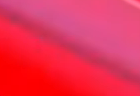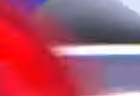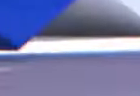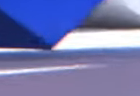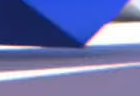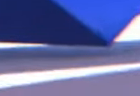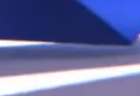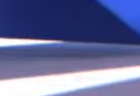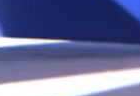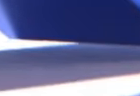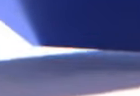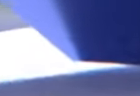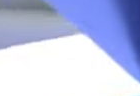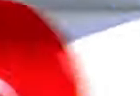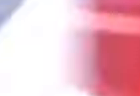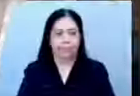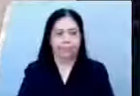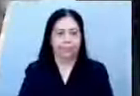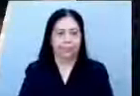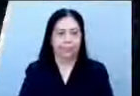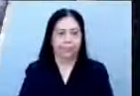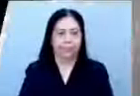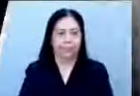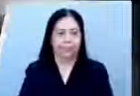Nelson Canlas.